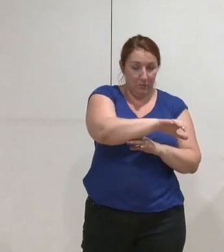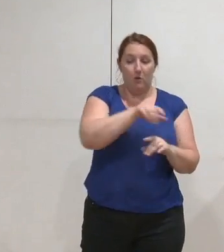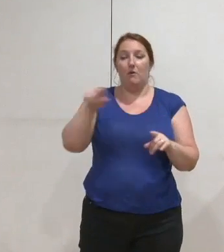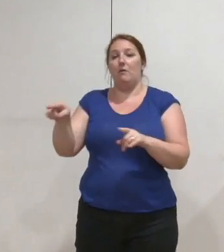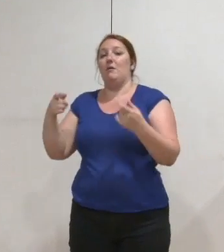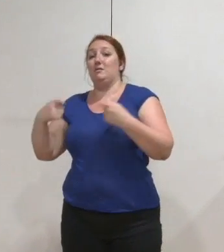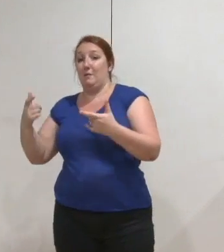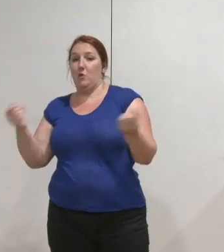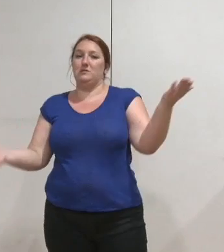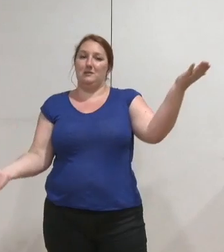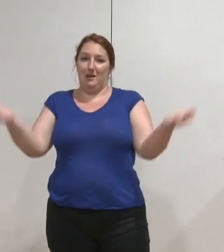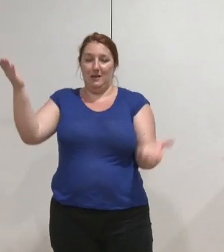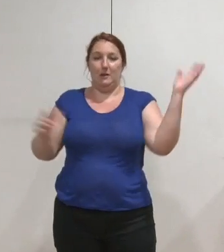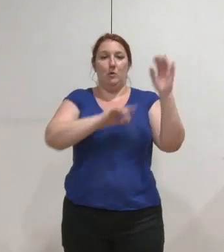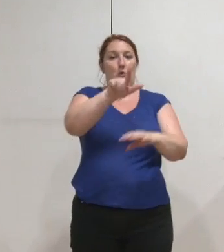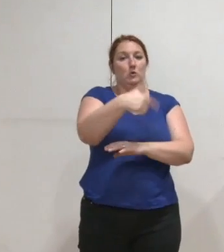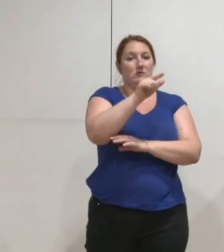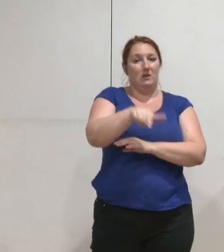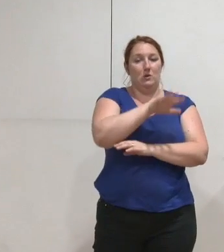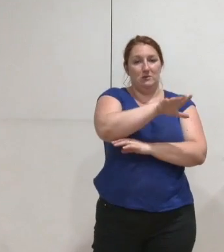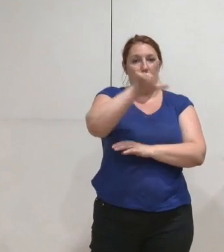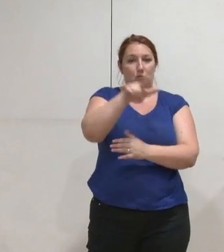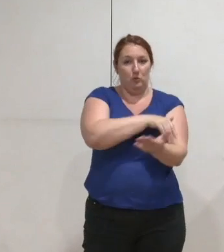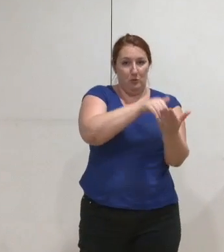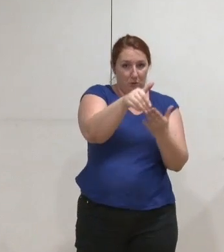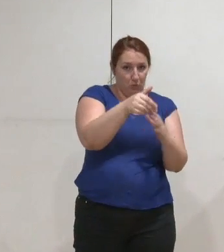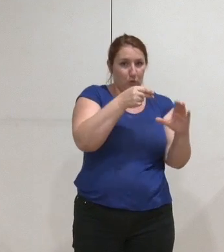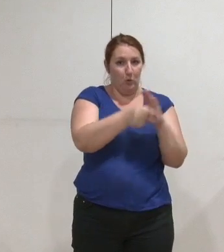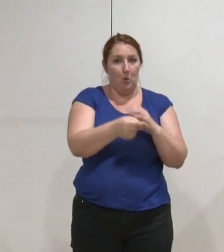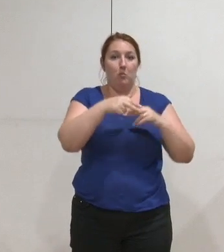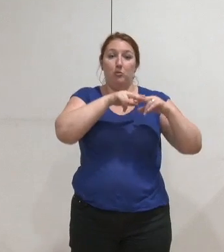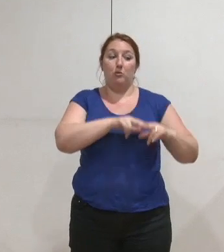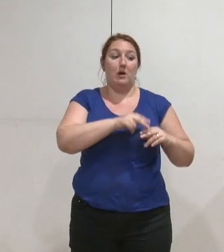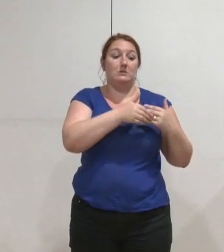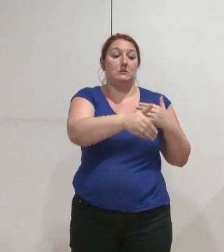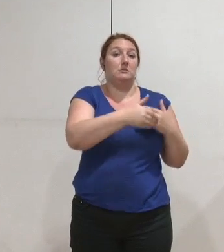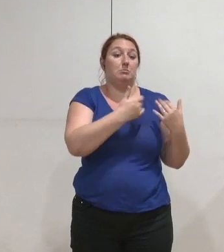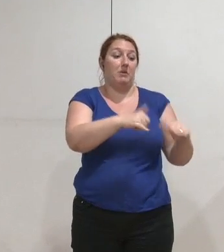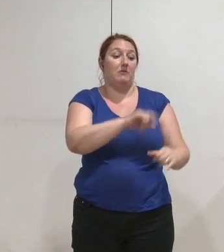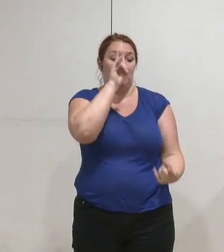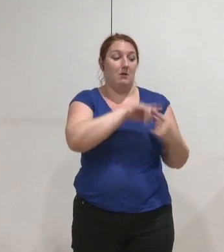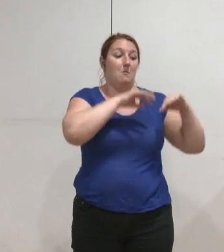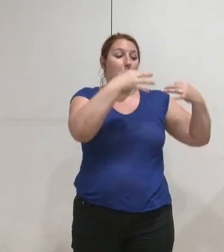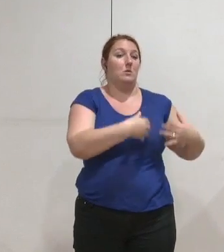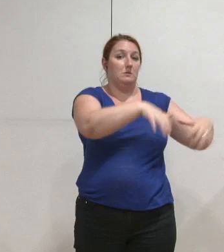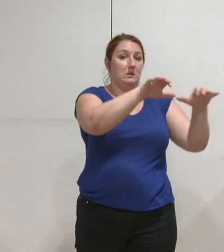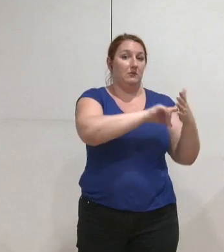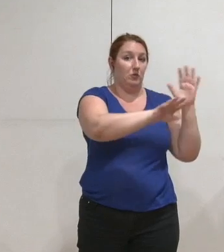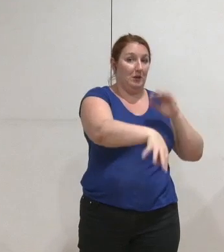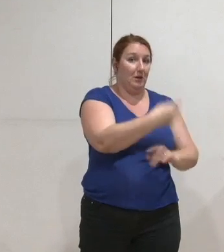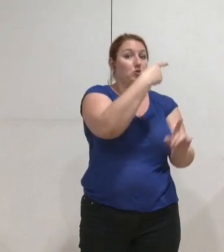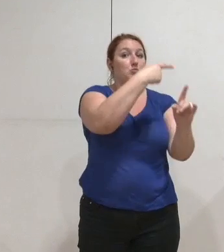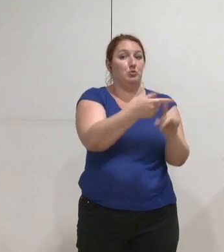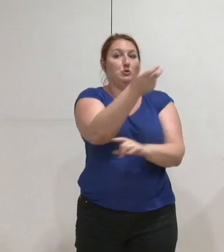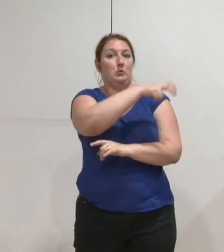avoir 12,52 million d'euros de reste à réalisé au compte administratif 2014 auquel il faut ajouter